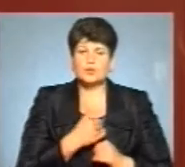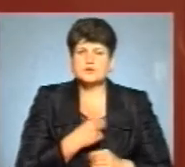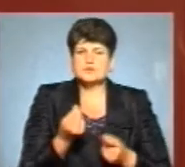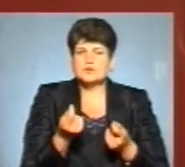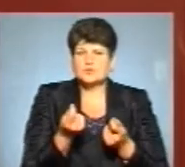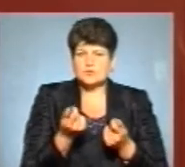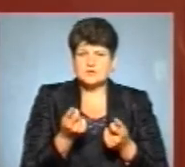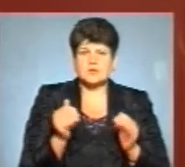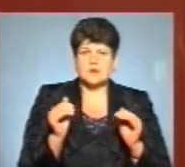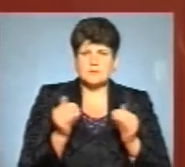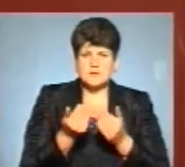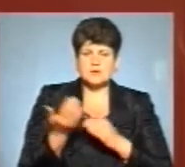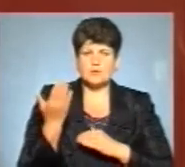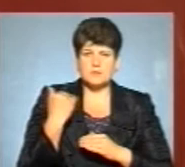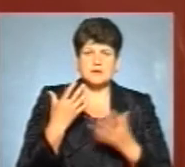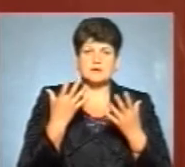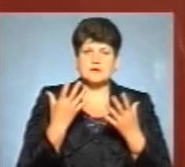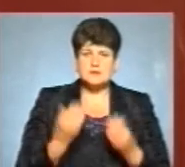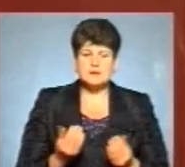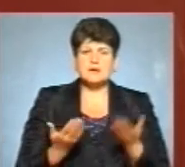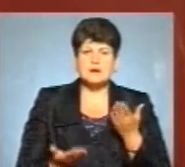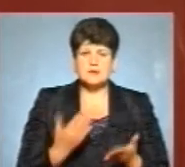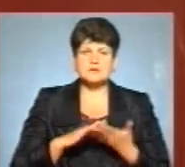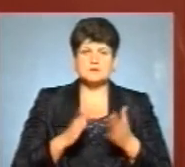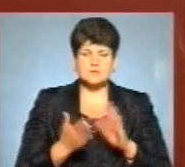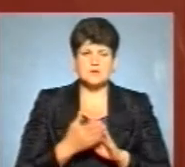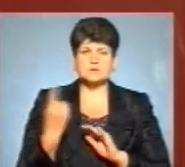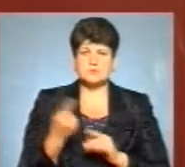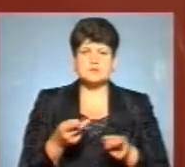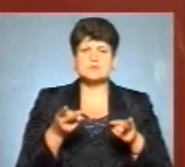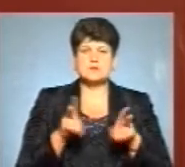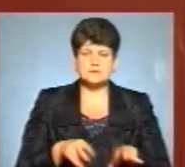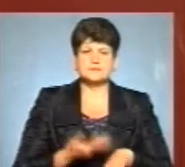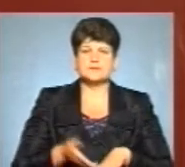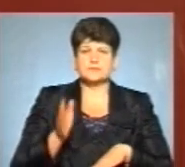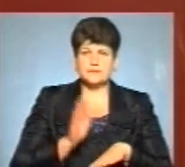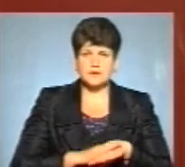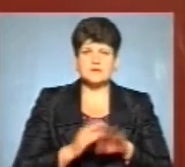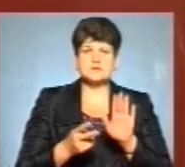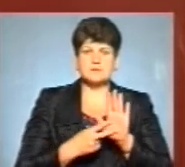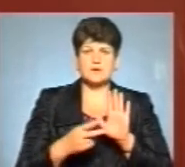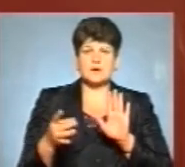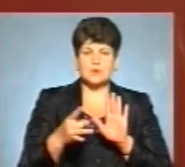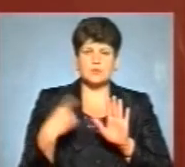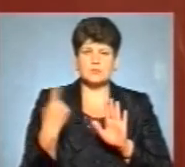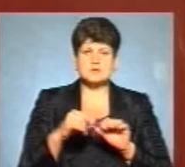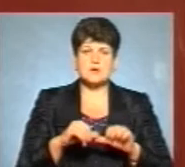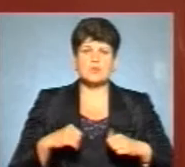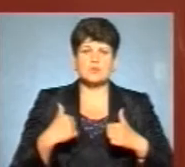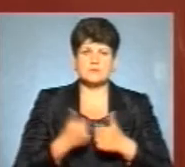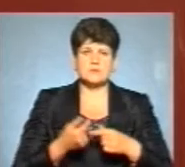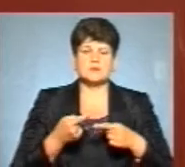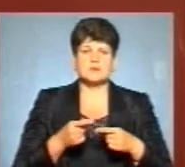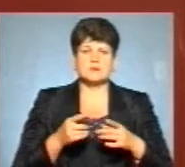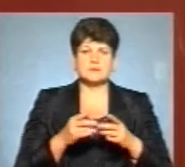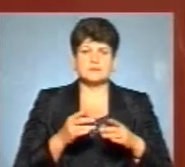менше, як у попередні дні, однак ситуація в області залишається досі напруженою. Семи районам обласна комісія з питань